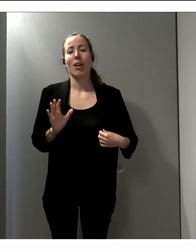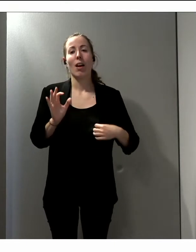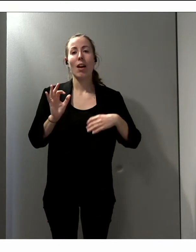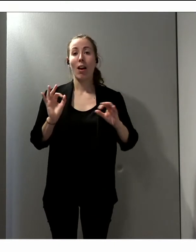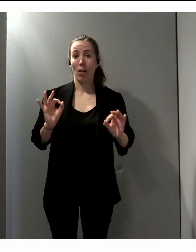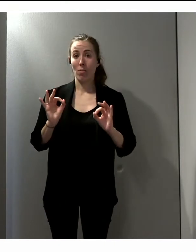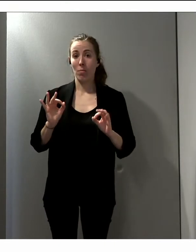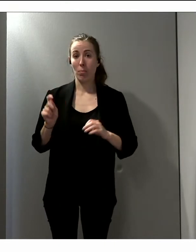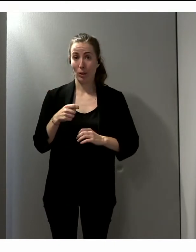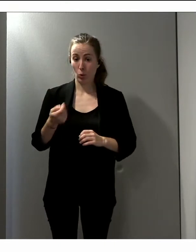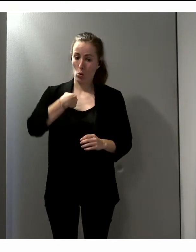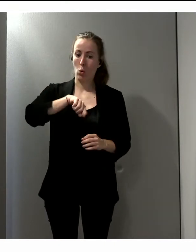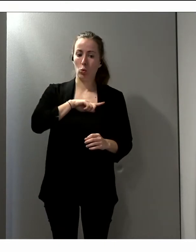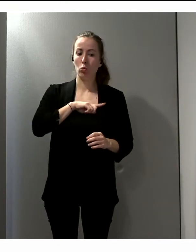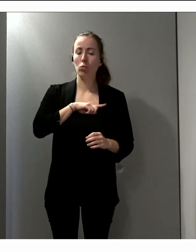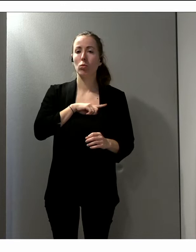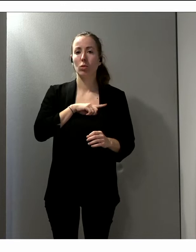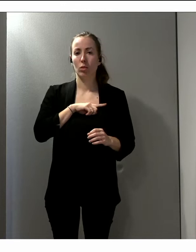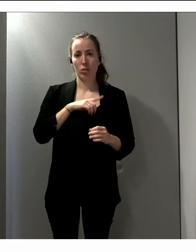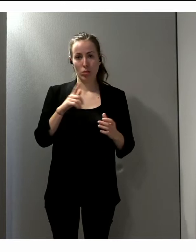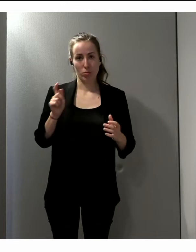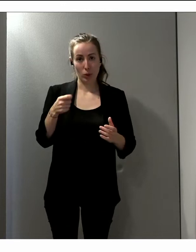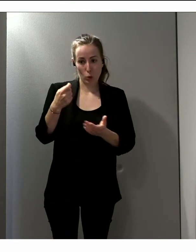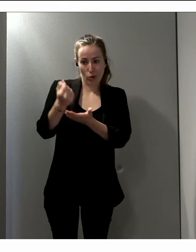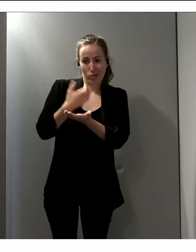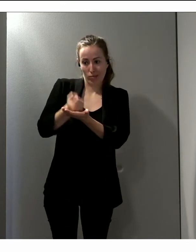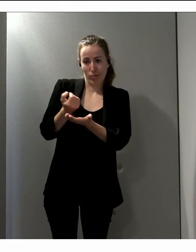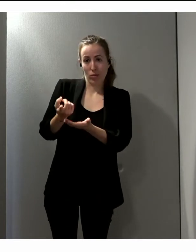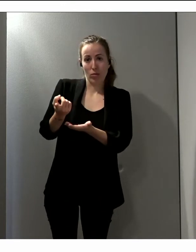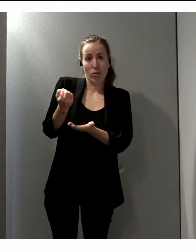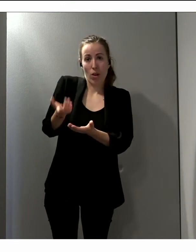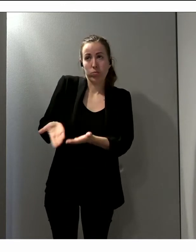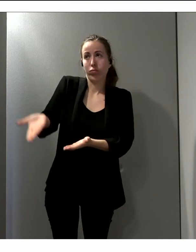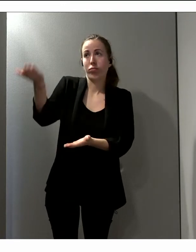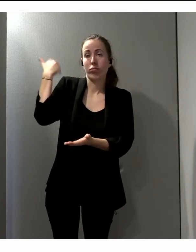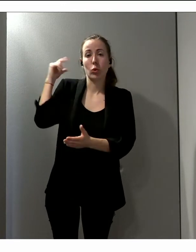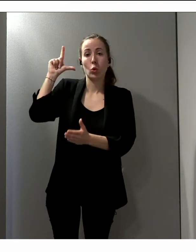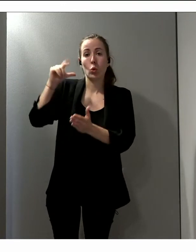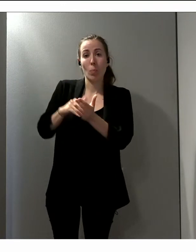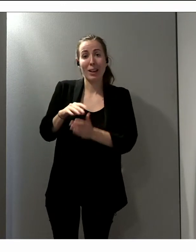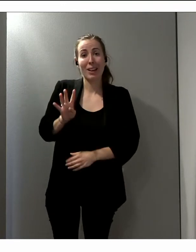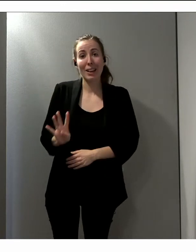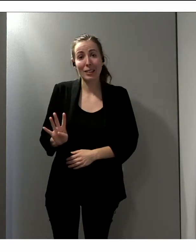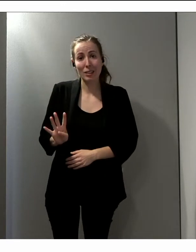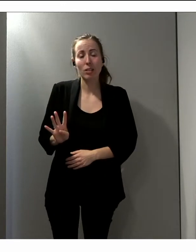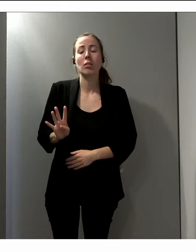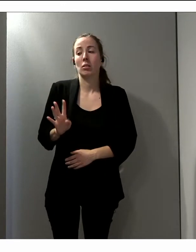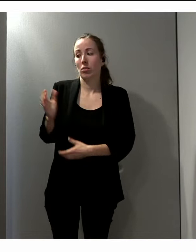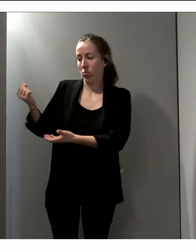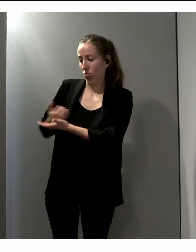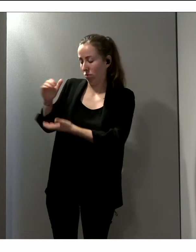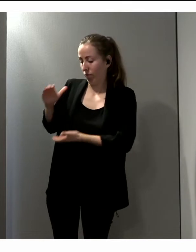Simplement pour préciser quand même que nous n'avons des données qui sont que très anciennes, qui remontent à 2004. Donc nous avons lancé 2 études